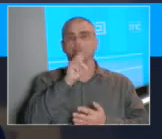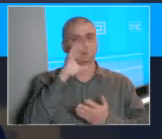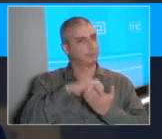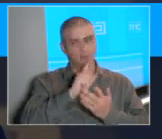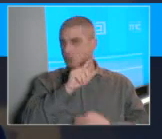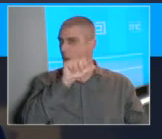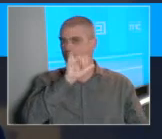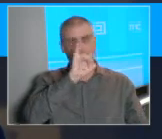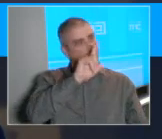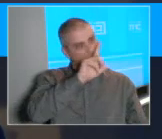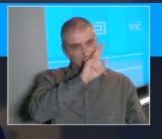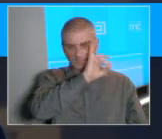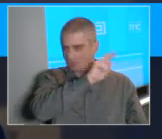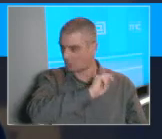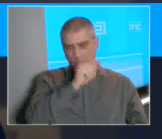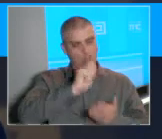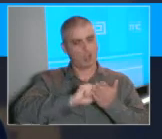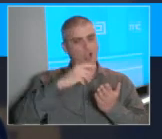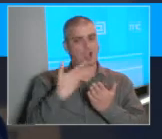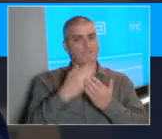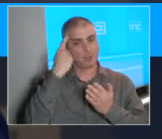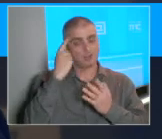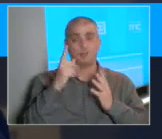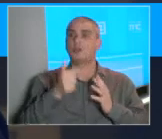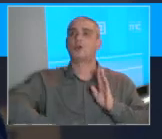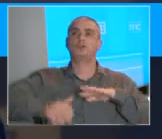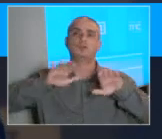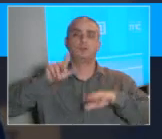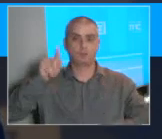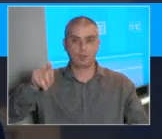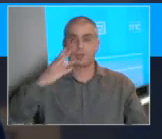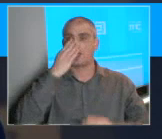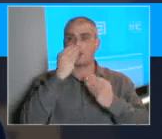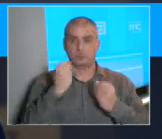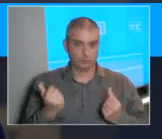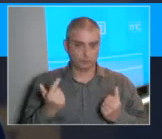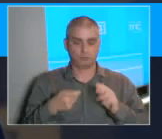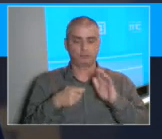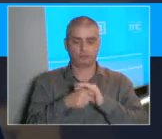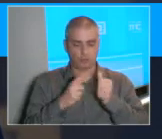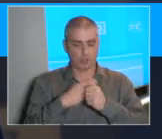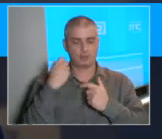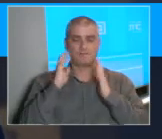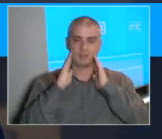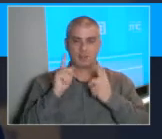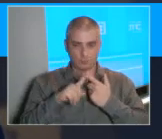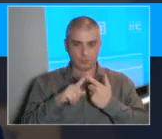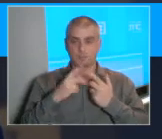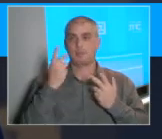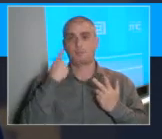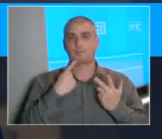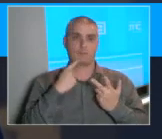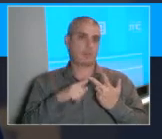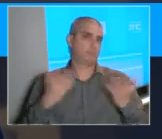זה לא יהיה לינון, הנושא המרכזי זה לא חוות הדעת, הנושא המרכזי זה ראש ממשלה שחשוד בשוחד, בהפרת אמונים, חשוד